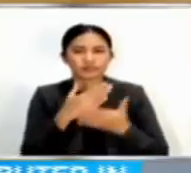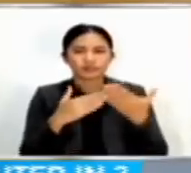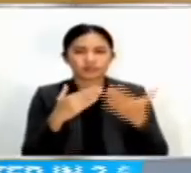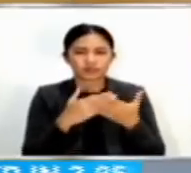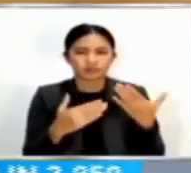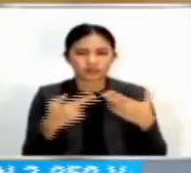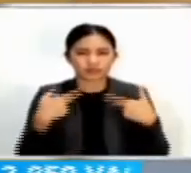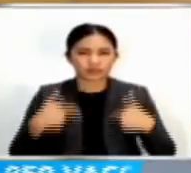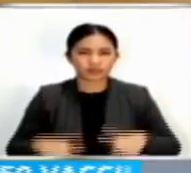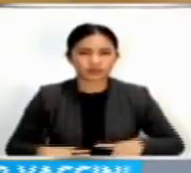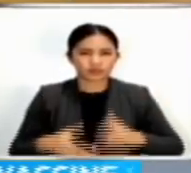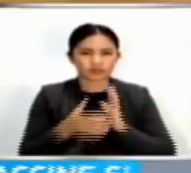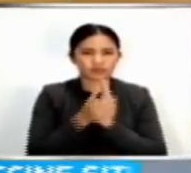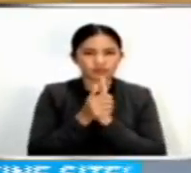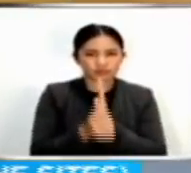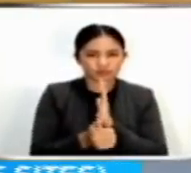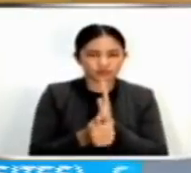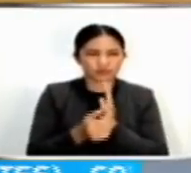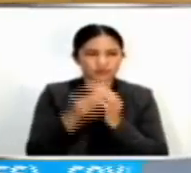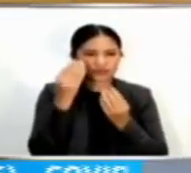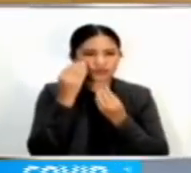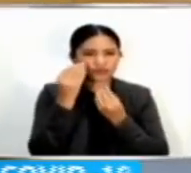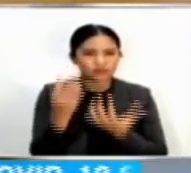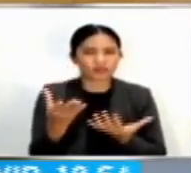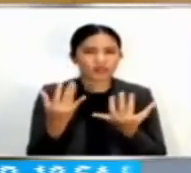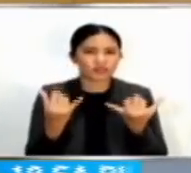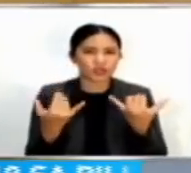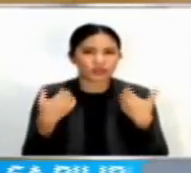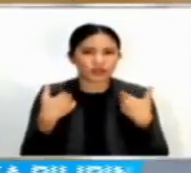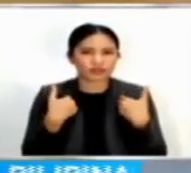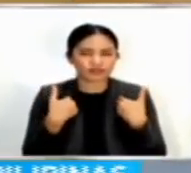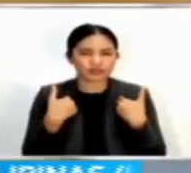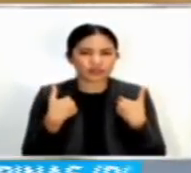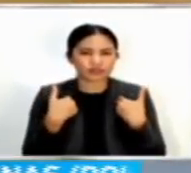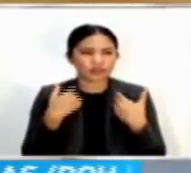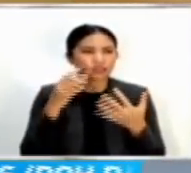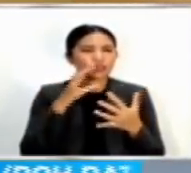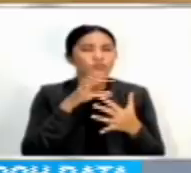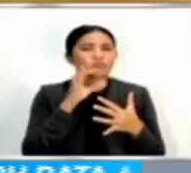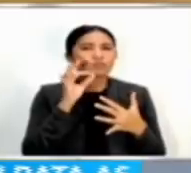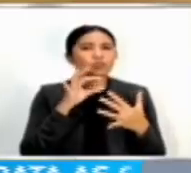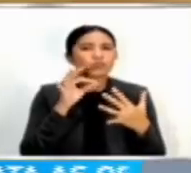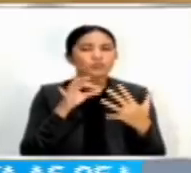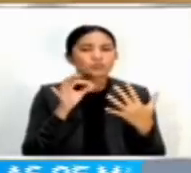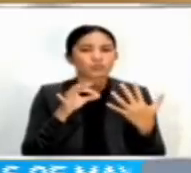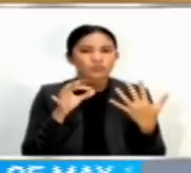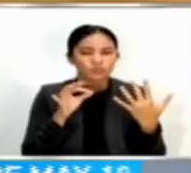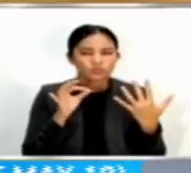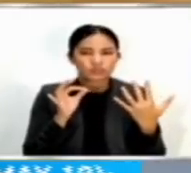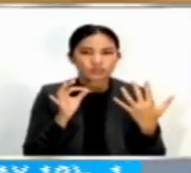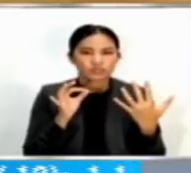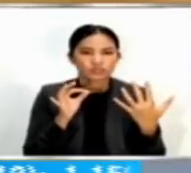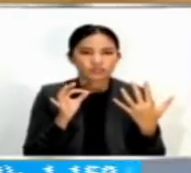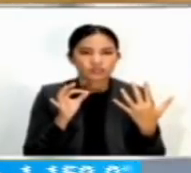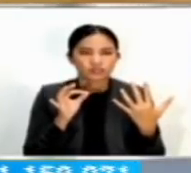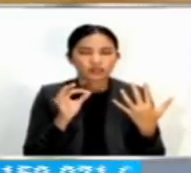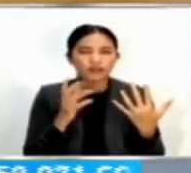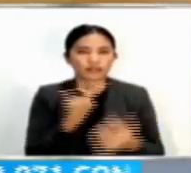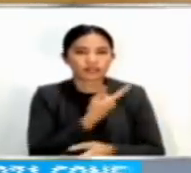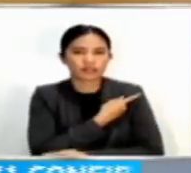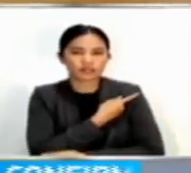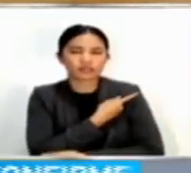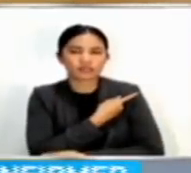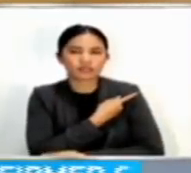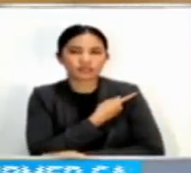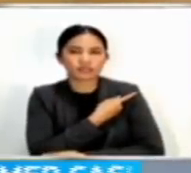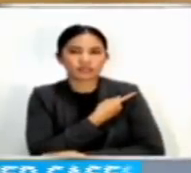na kaya daw nagkakaroon din ng pagpili, no, yung iba pong mga kababayan natin sa bakunang ituturok sa kanila for COVID